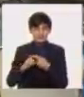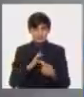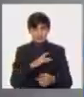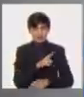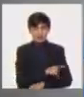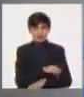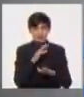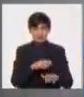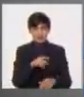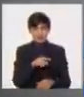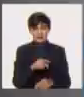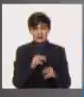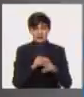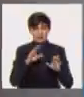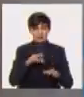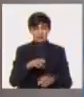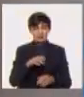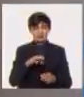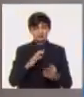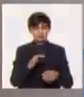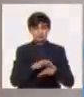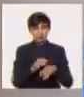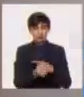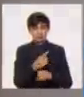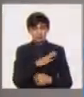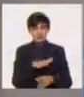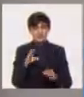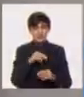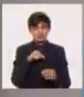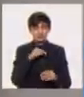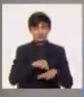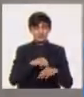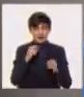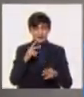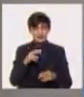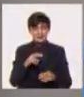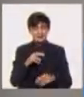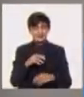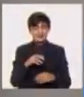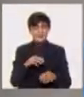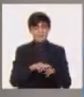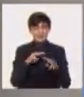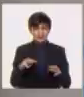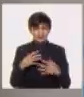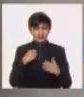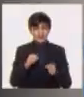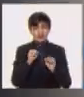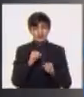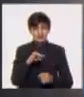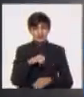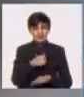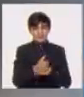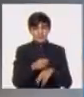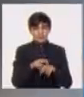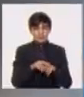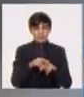қызметкерлер. Қазір осы емдеу мекемесінде індетке шалдыққан сала мамандарының жағдаймен денсаулық сақтау министрлігімен қоса бас прокуратура танысып